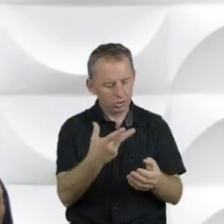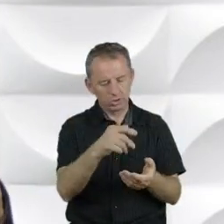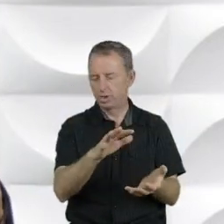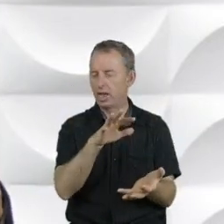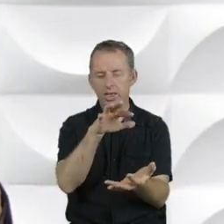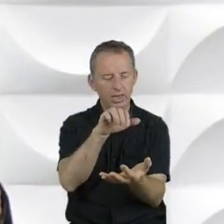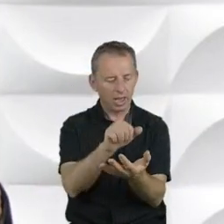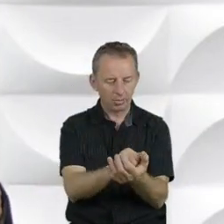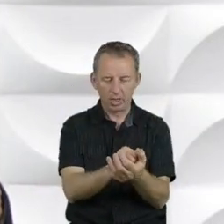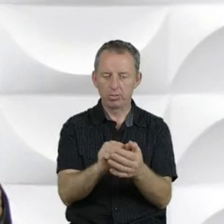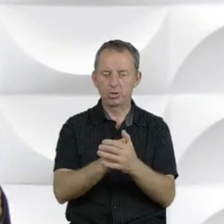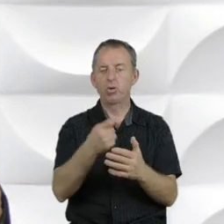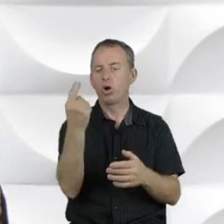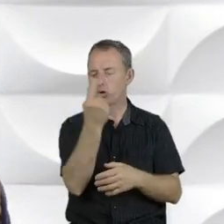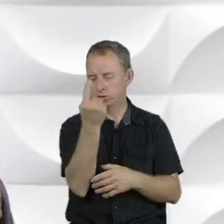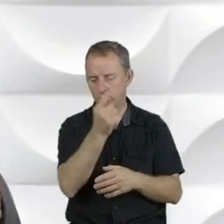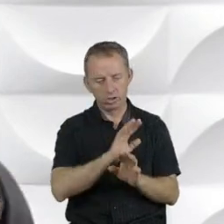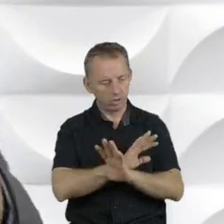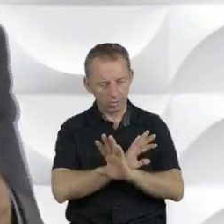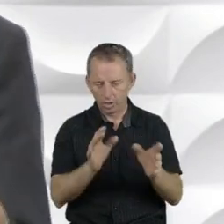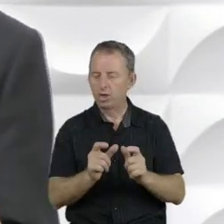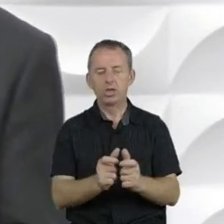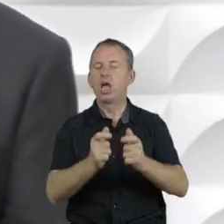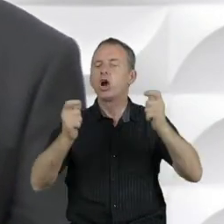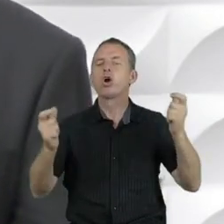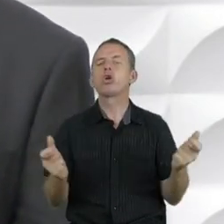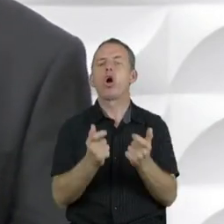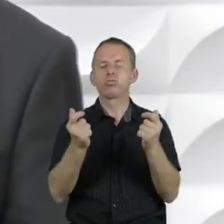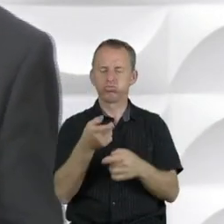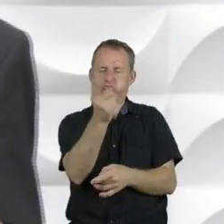zajmujemy. Nie groźby.